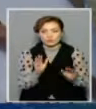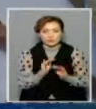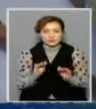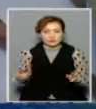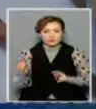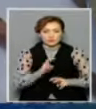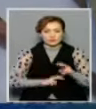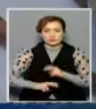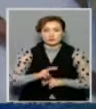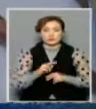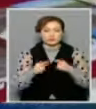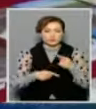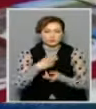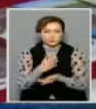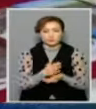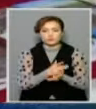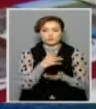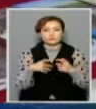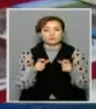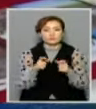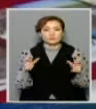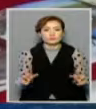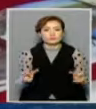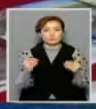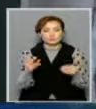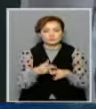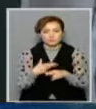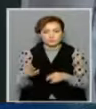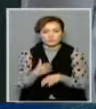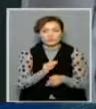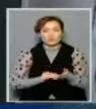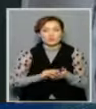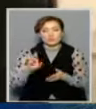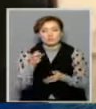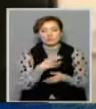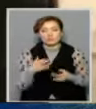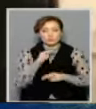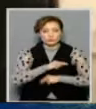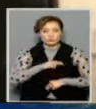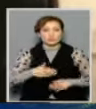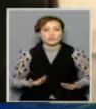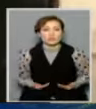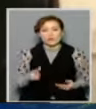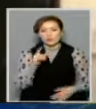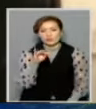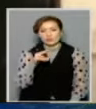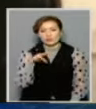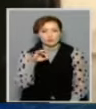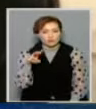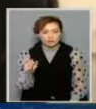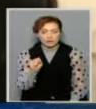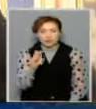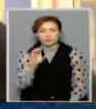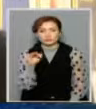творчестволық ізденістерін қалыптастыру», «Орта мектепте лириканы талдау», написал биографические труды о жизни Зейнулы Кабдолова,